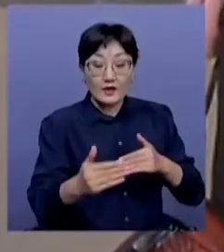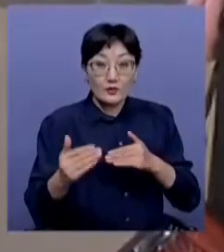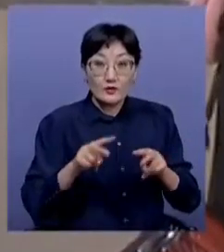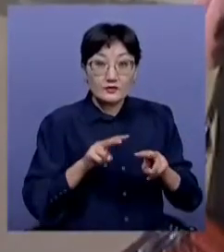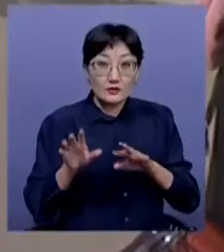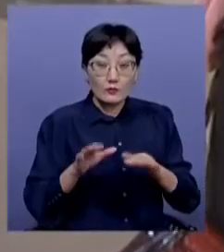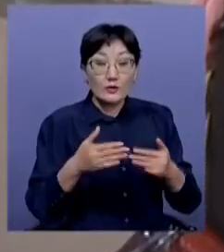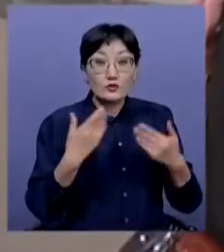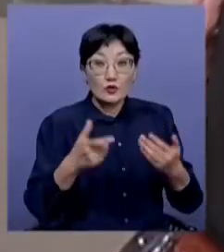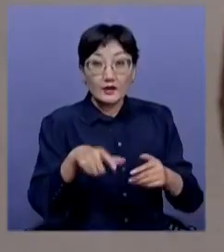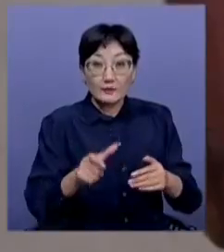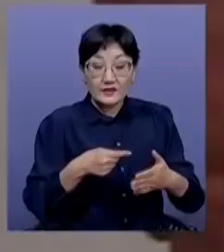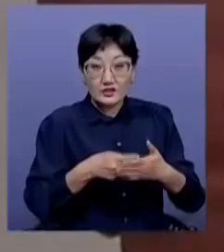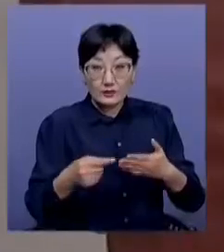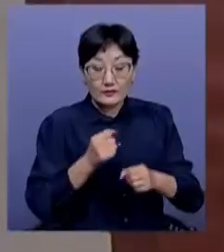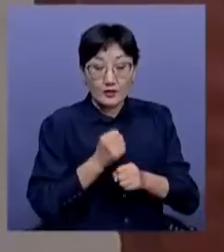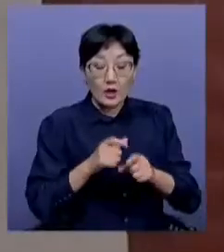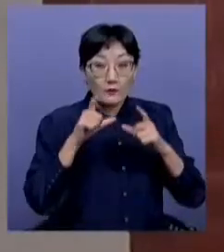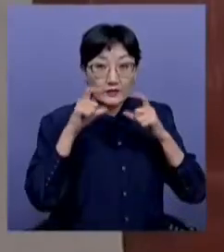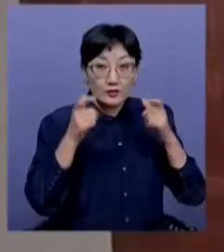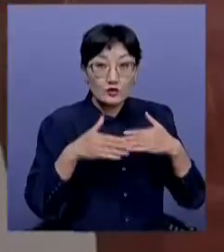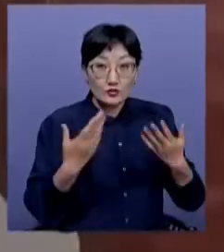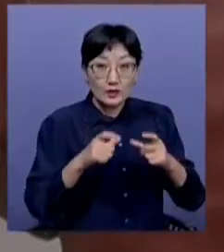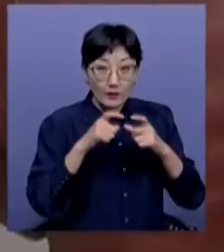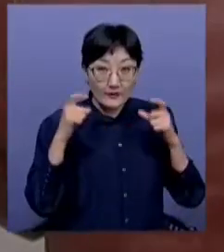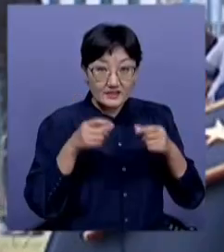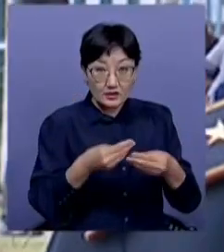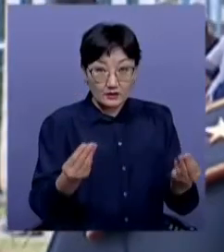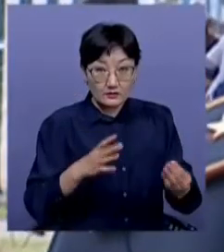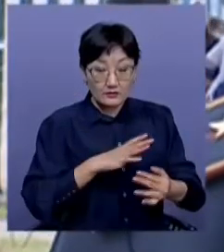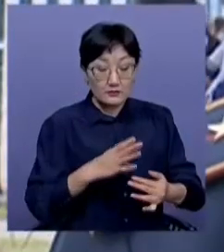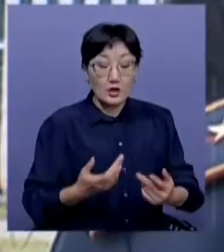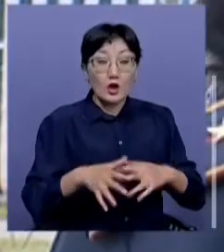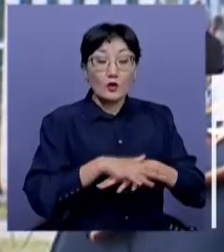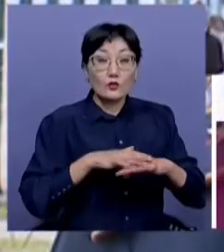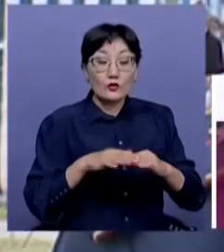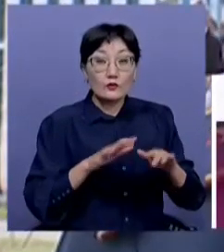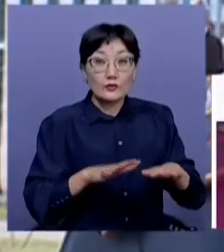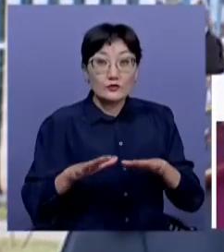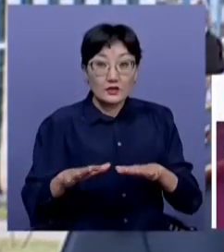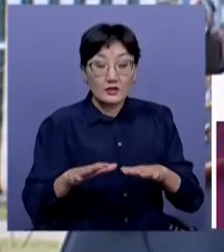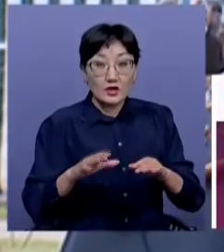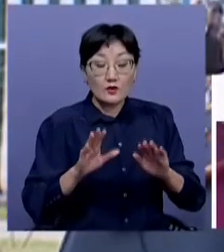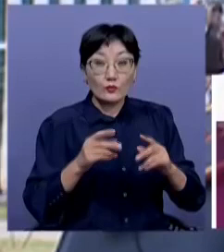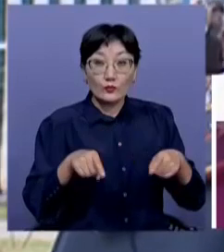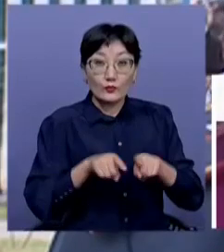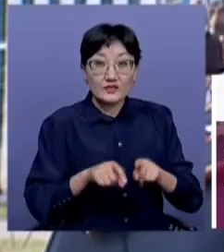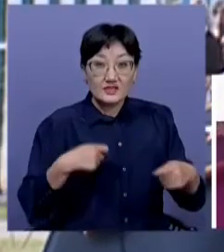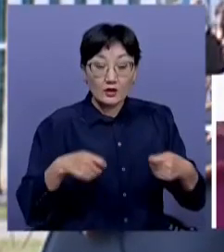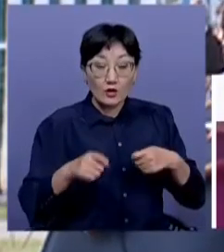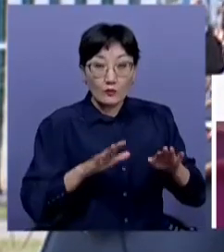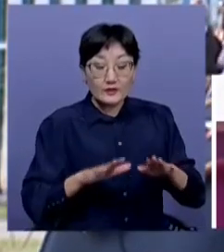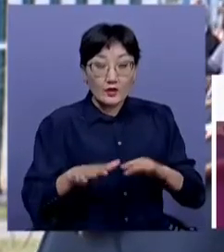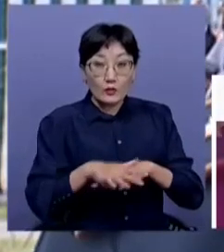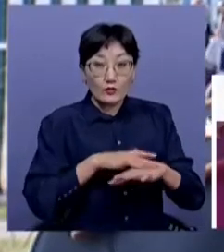сақтамай жүргендерге ескерту жасап, бетпердесі жоқтарға маска таратты. Қоғамдық орындарда, жәрменкелік орындарда, қоғамдық